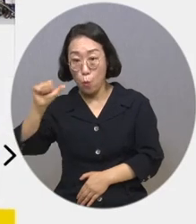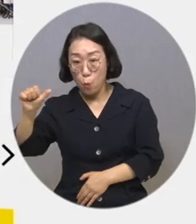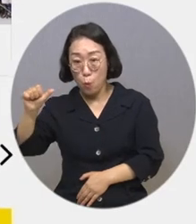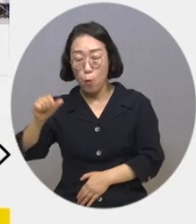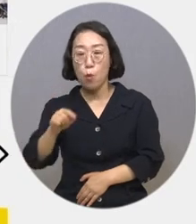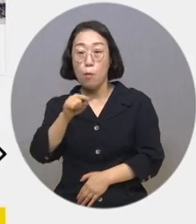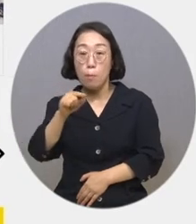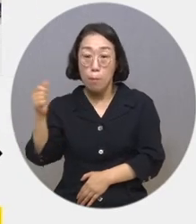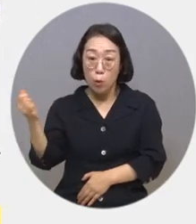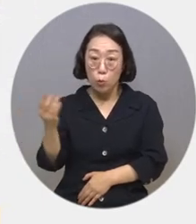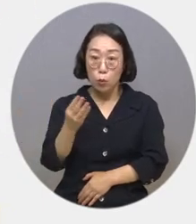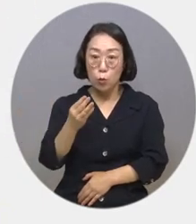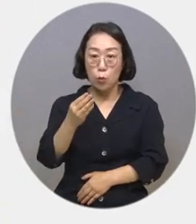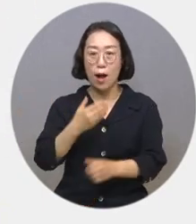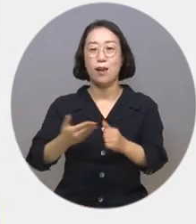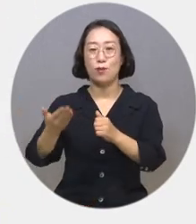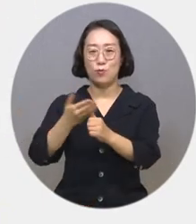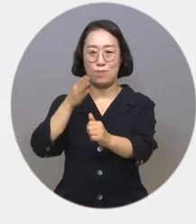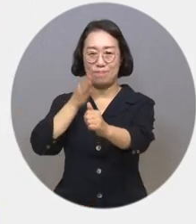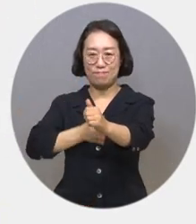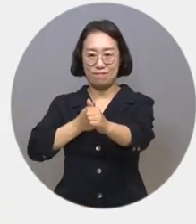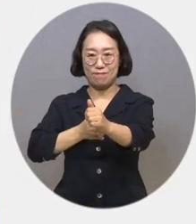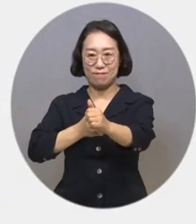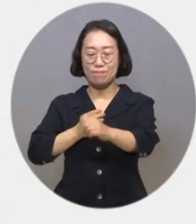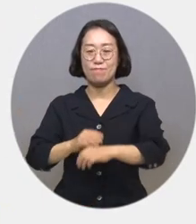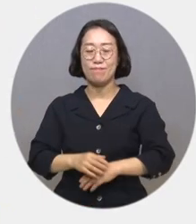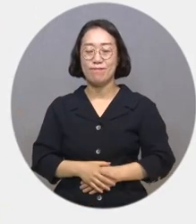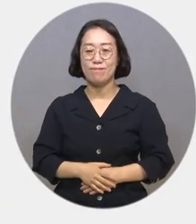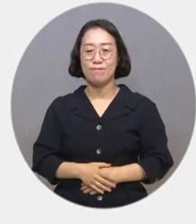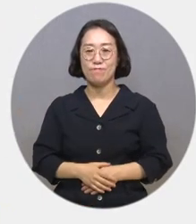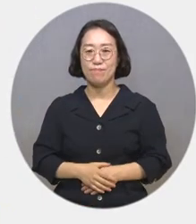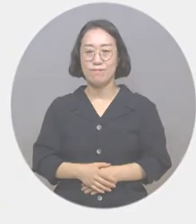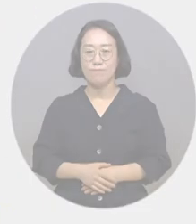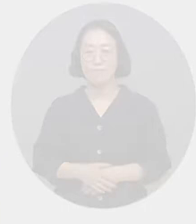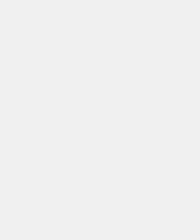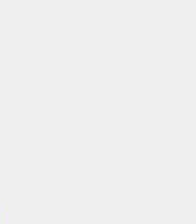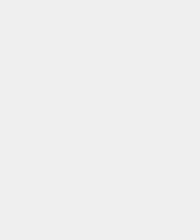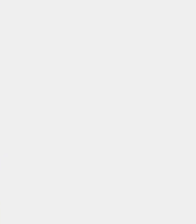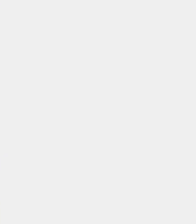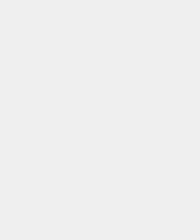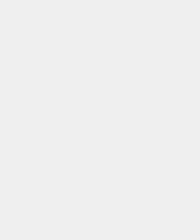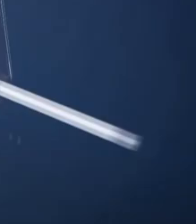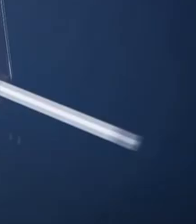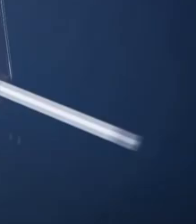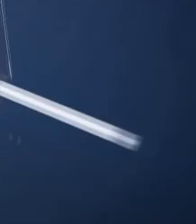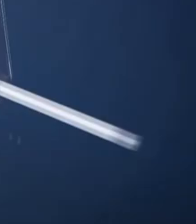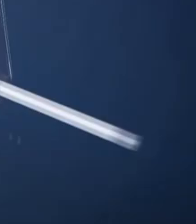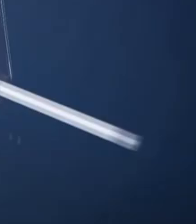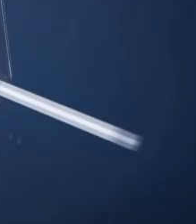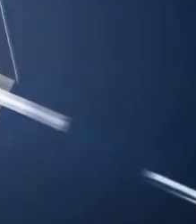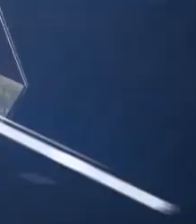02-2655-9519로 많은 제보 바랍니다.